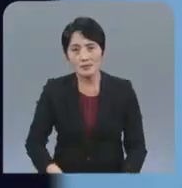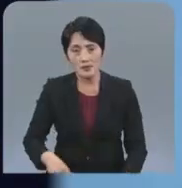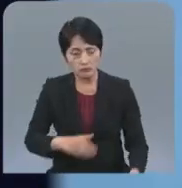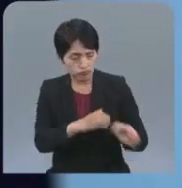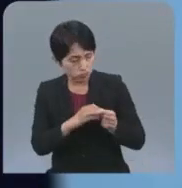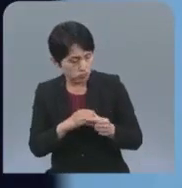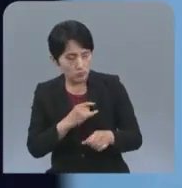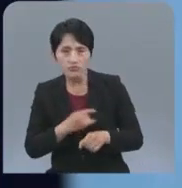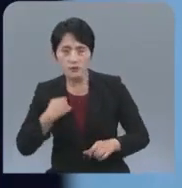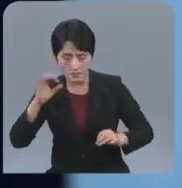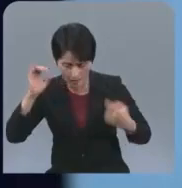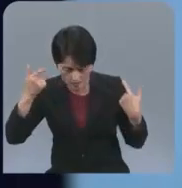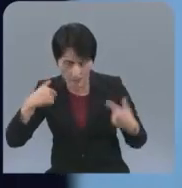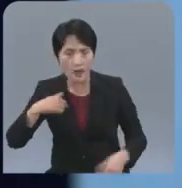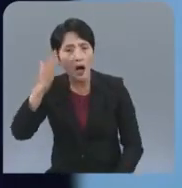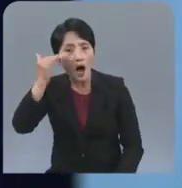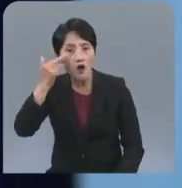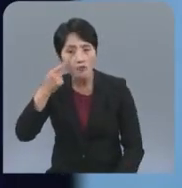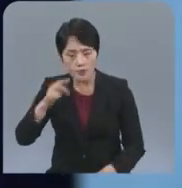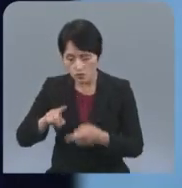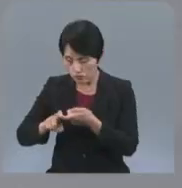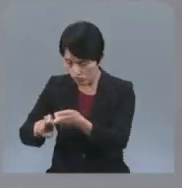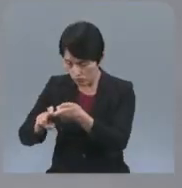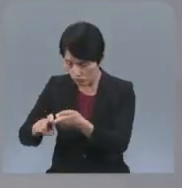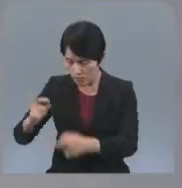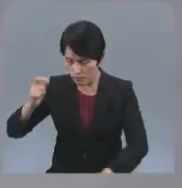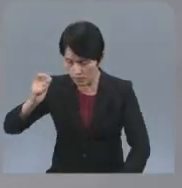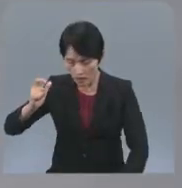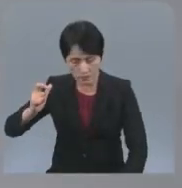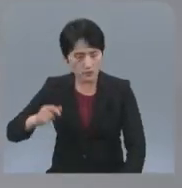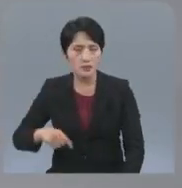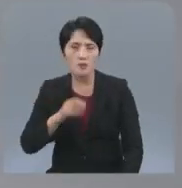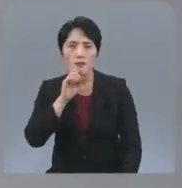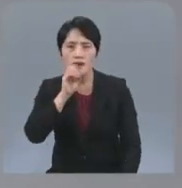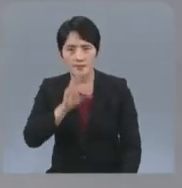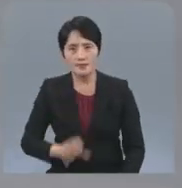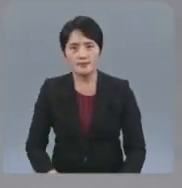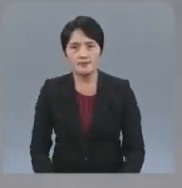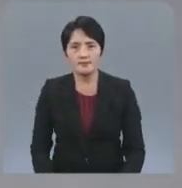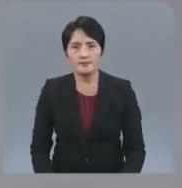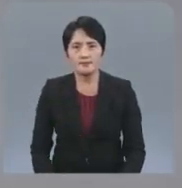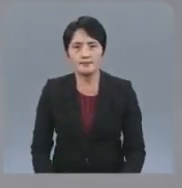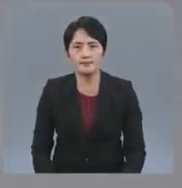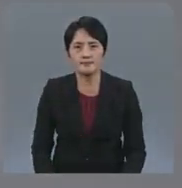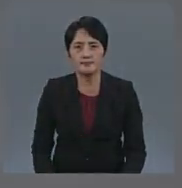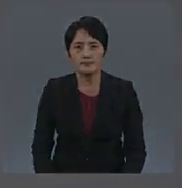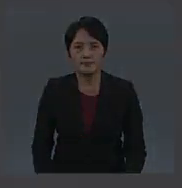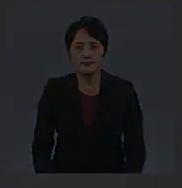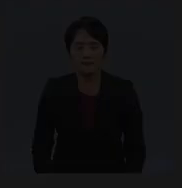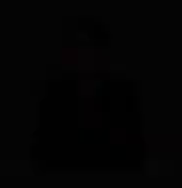et la stabilité dans la région renforcerait l'isolement du pays communiste et aggraverait les souffrances de son peuple